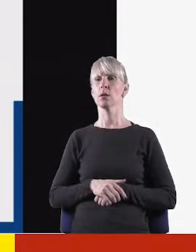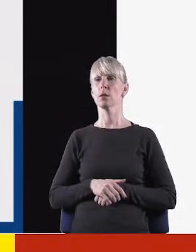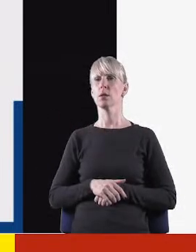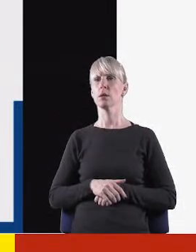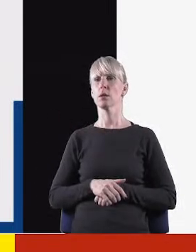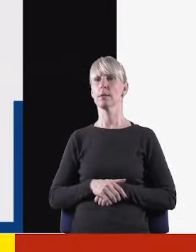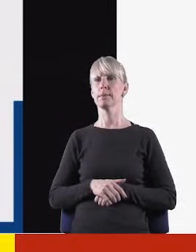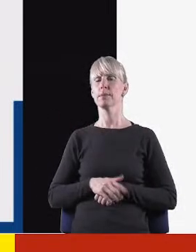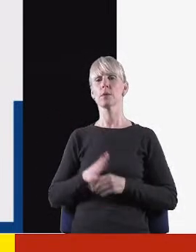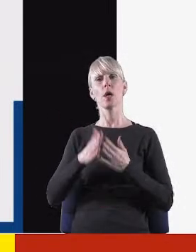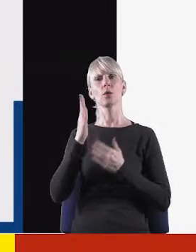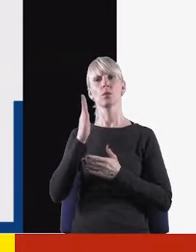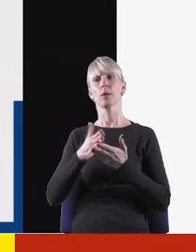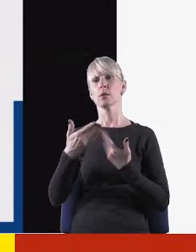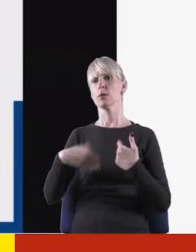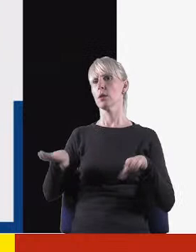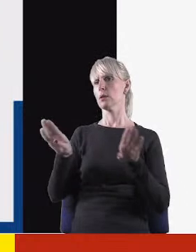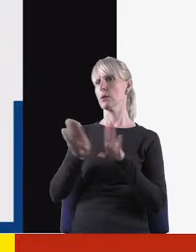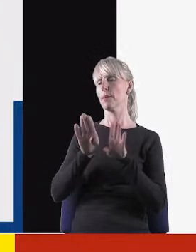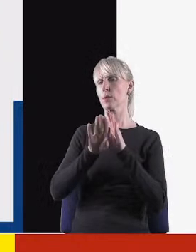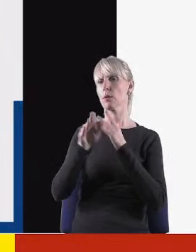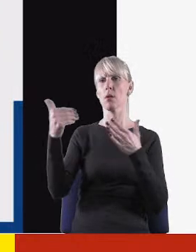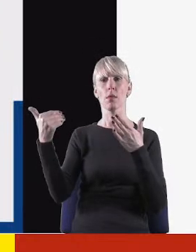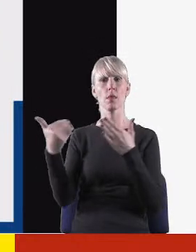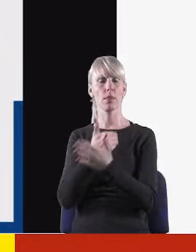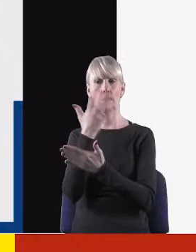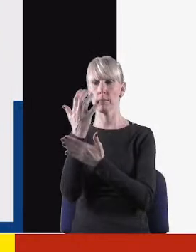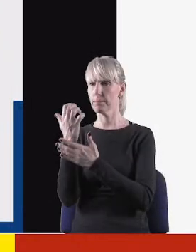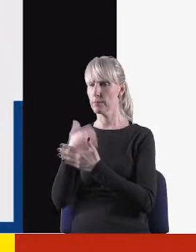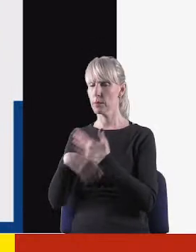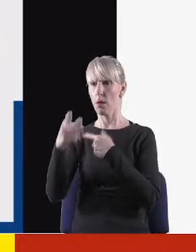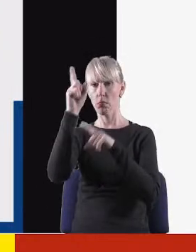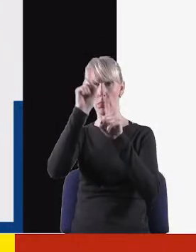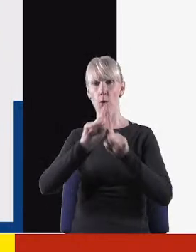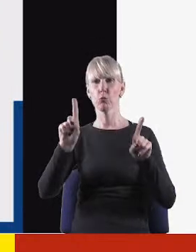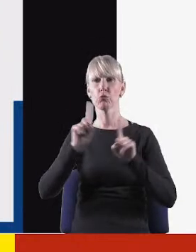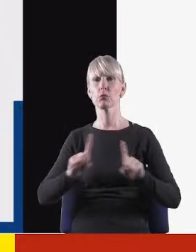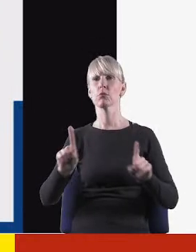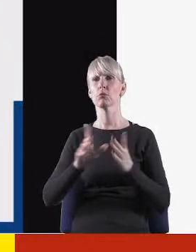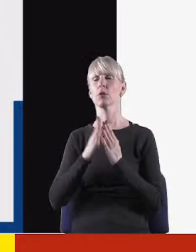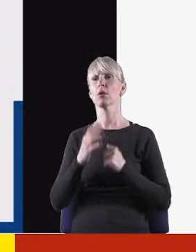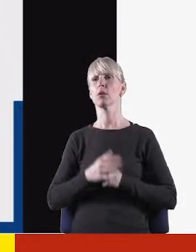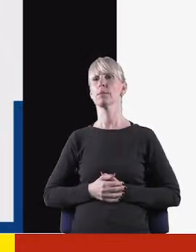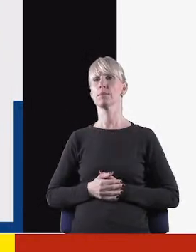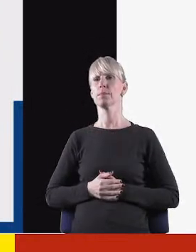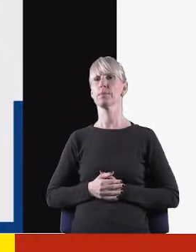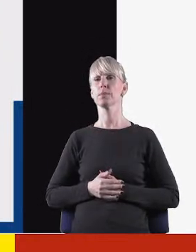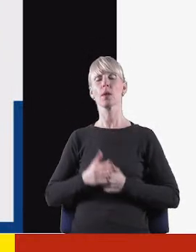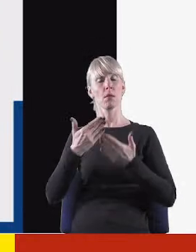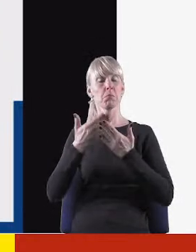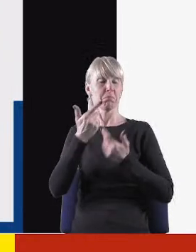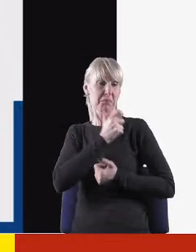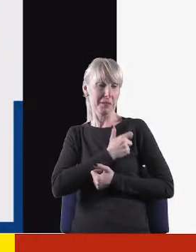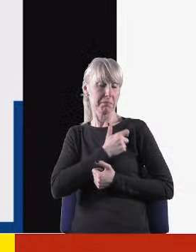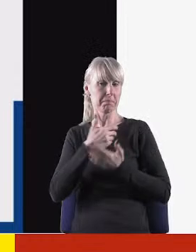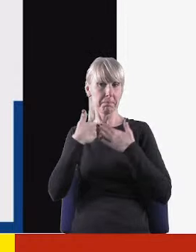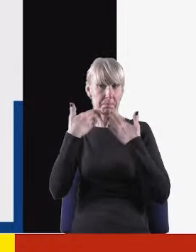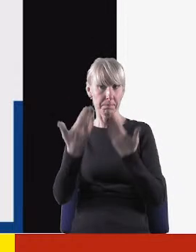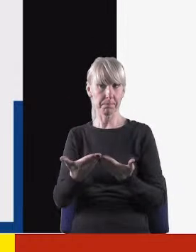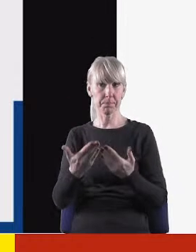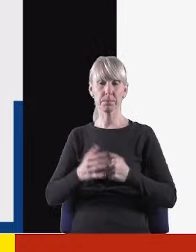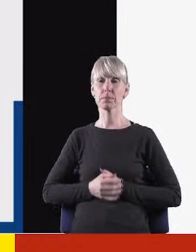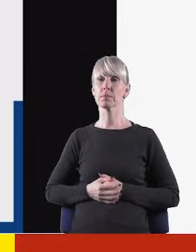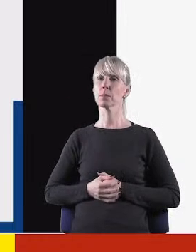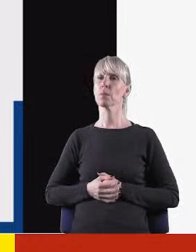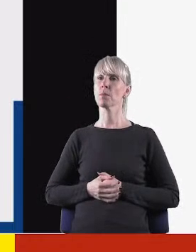zostanie zamknięty nowy nabór dla nauczycieli. Serdecznie polecamy też ten